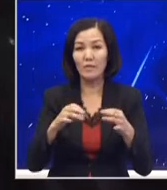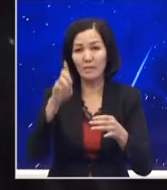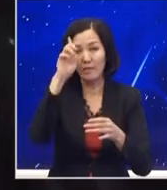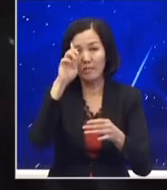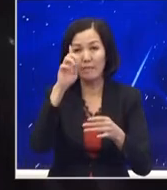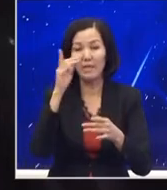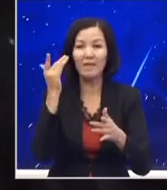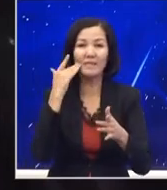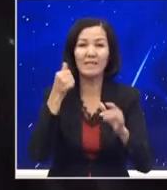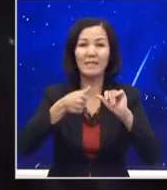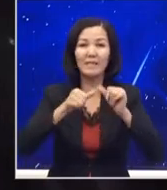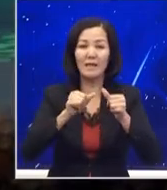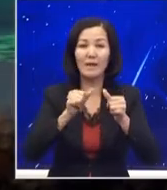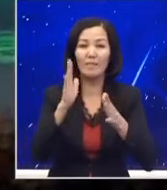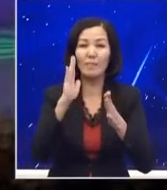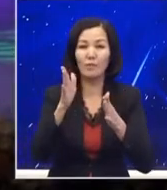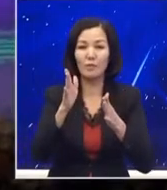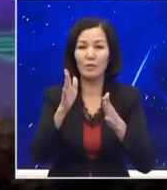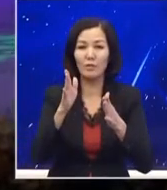баянды болсын деп тарқасты.